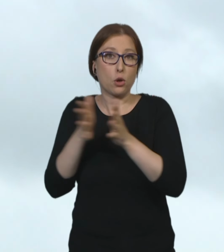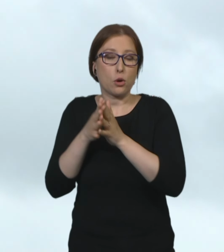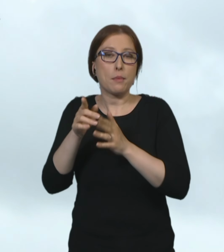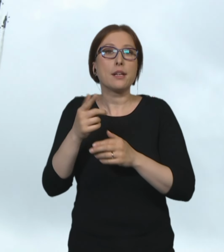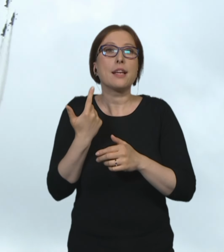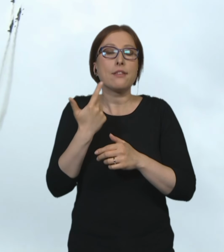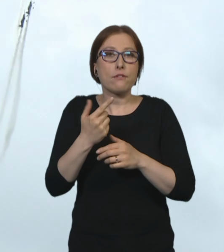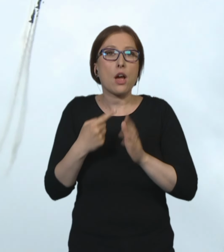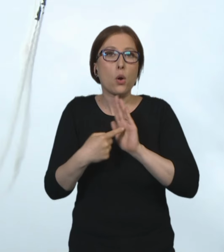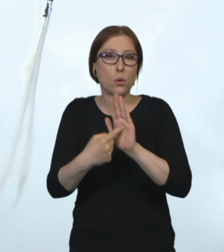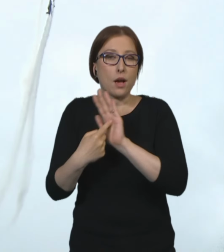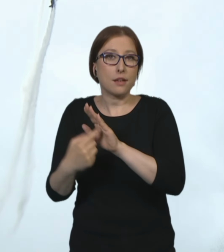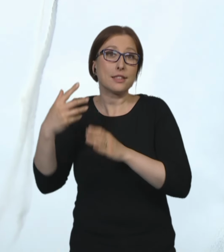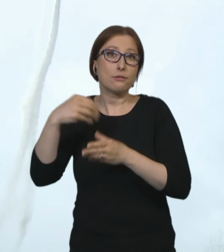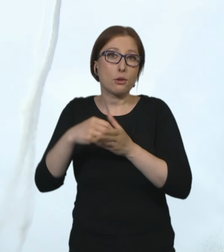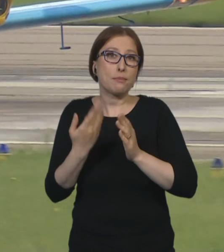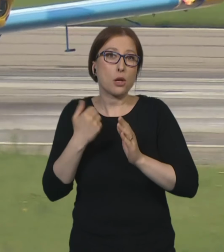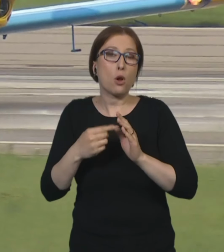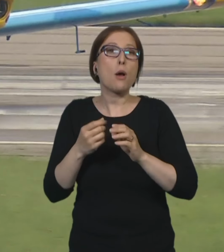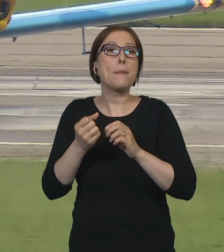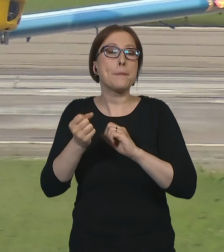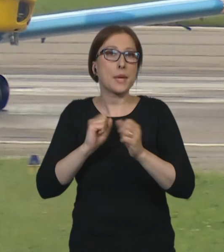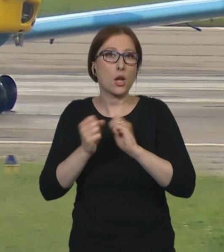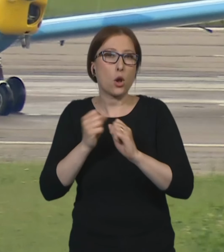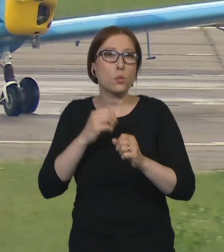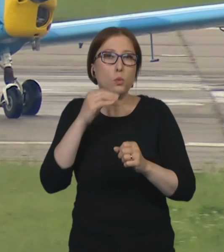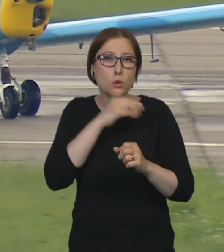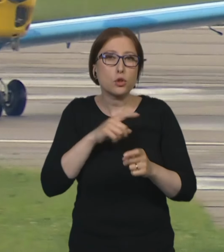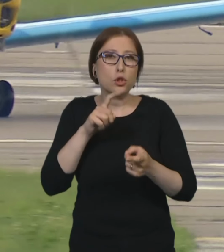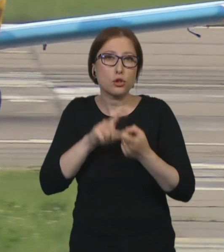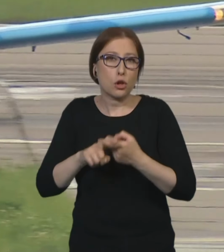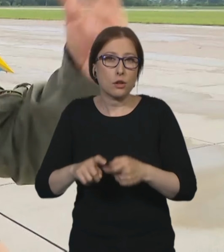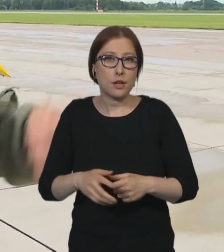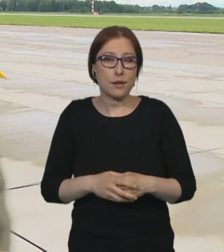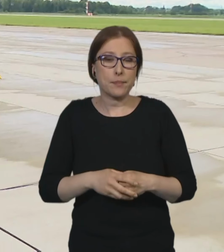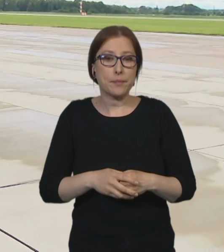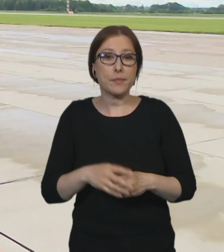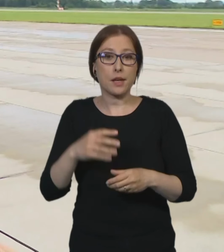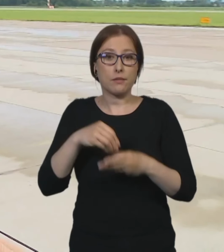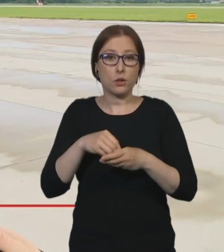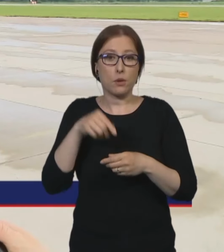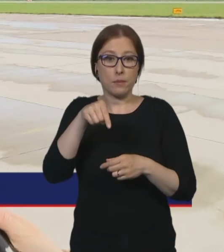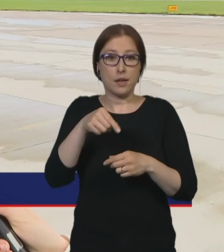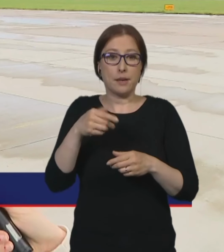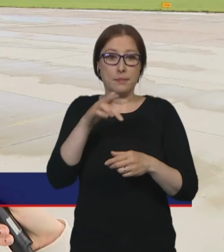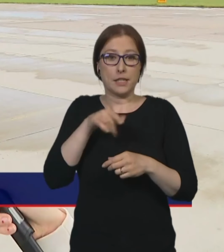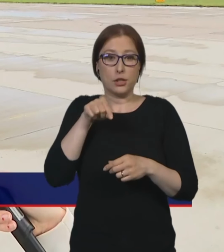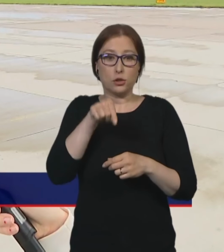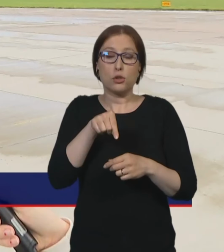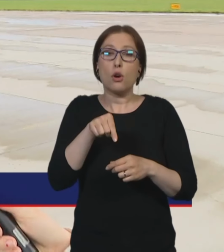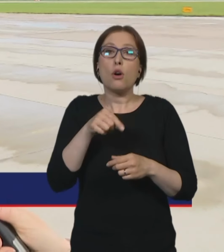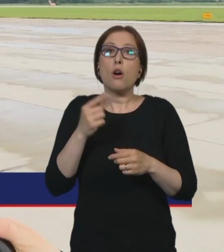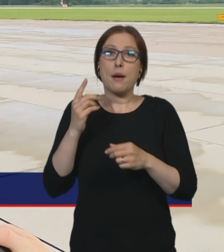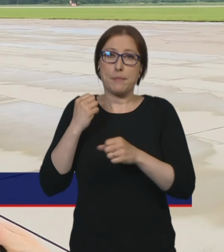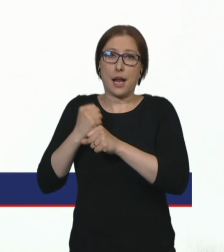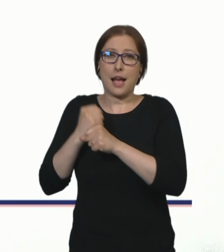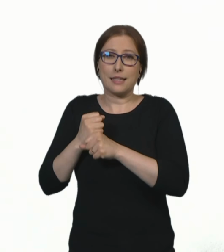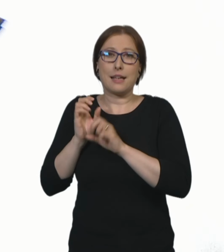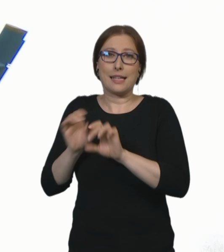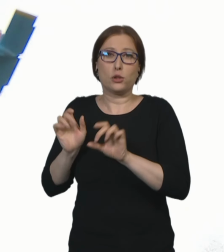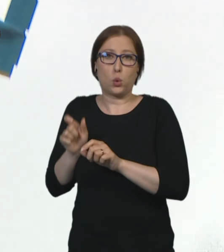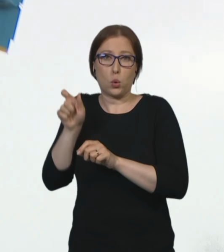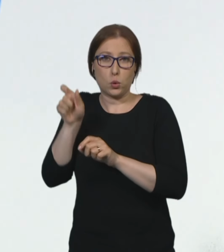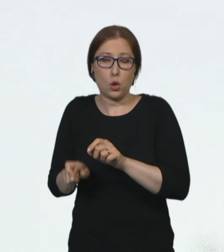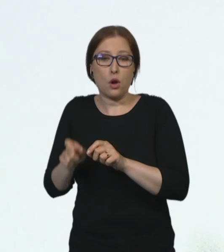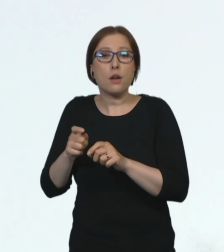dvou ukázkách se letos divákům předvedl pilot Martin Čonka. To je z Link 142 tady z místního centra leteckého výcviku, kde pracuji jako instruktor.